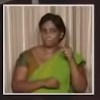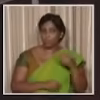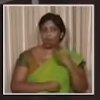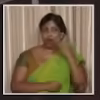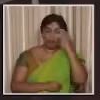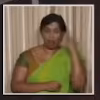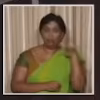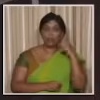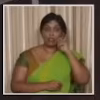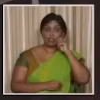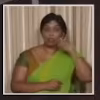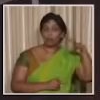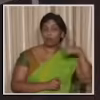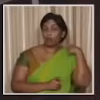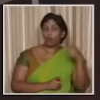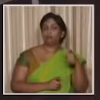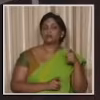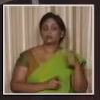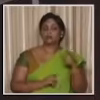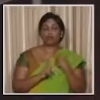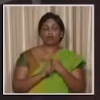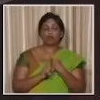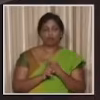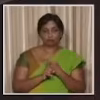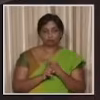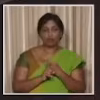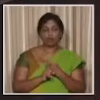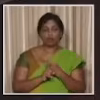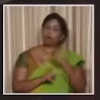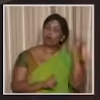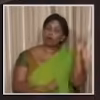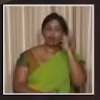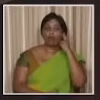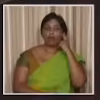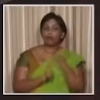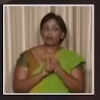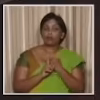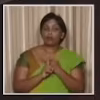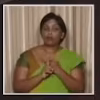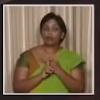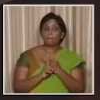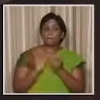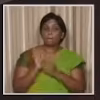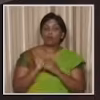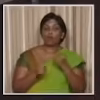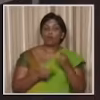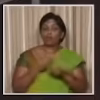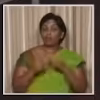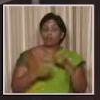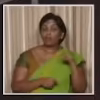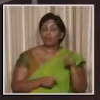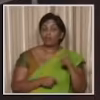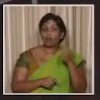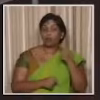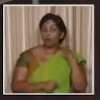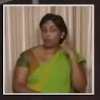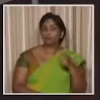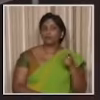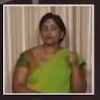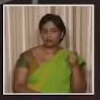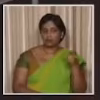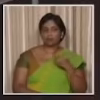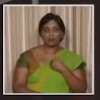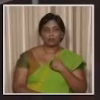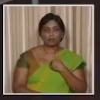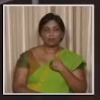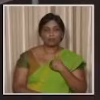මගේ අම්මගේ තාත්තා හොඳ කෝටිපතියෙක්. කොත්මලේ ඔබතුමා අහන්න ඕන කෙනෙක්ගෙන් කොත්මලේ මානිස් මුදලාලි කිව්වොතින් කොත්මලේ ඉඳ හොඳම සල්ලිකාරයා. ඒ නිසා